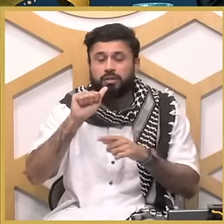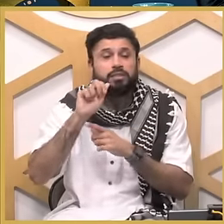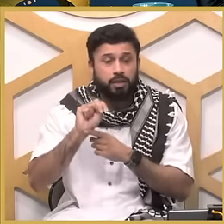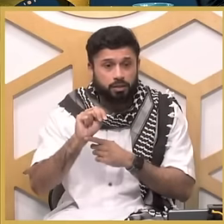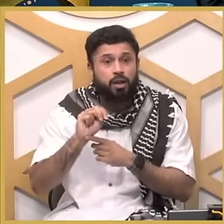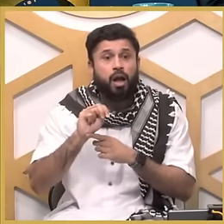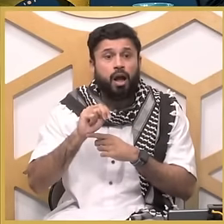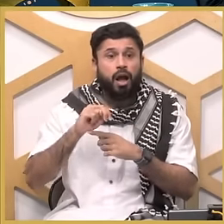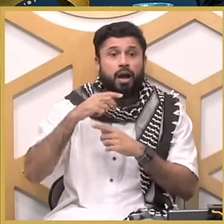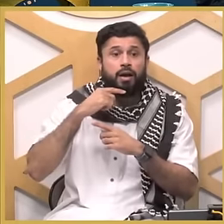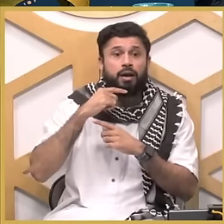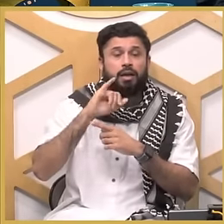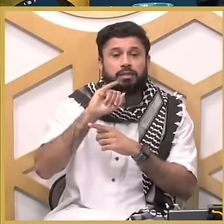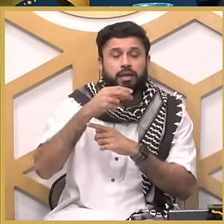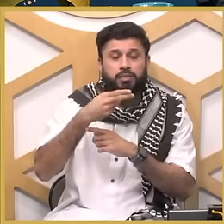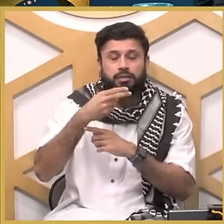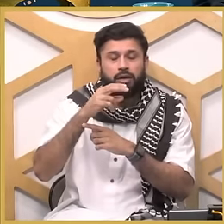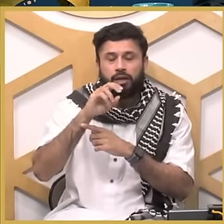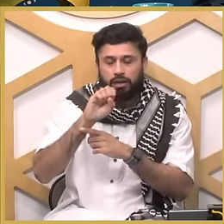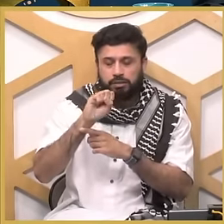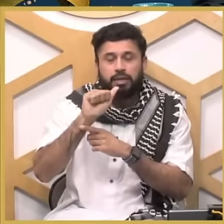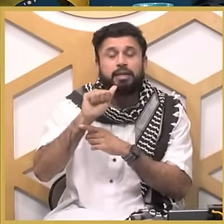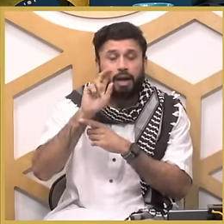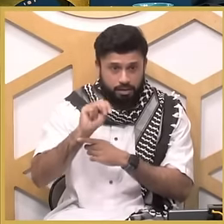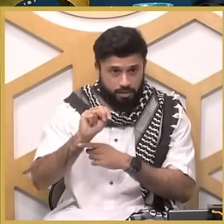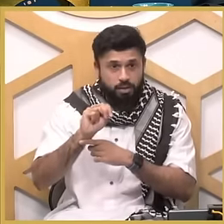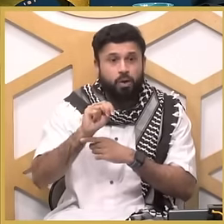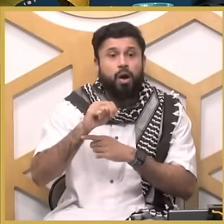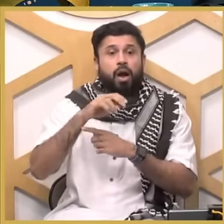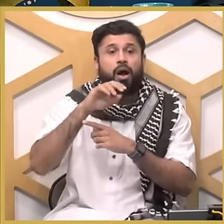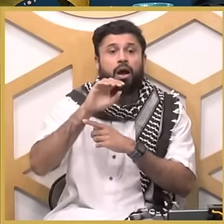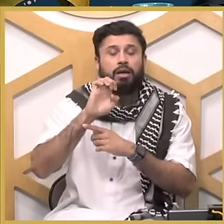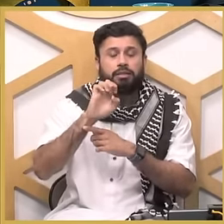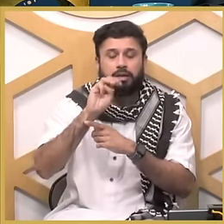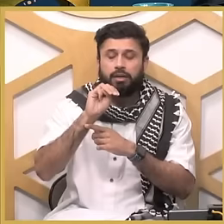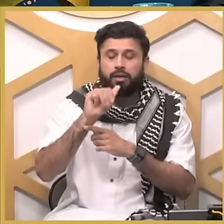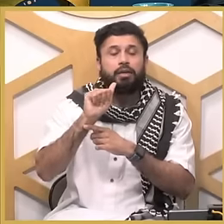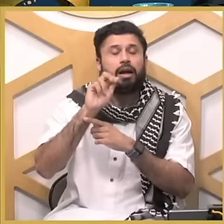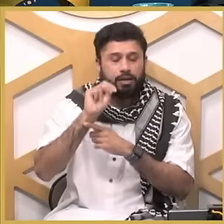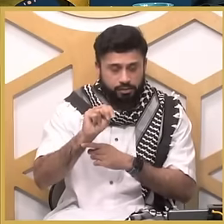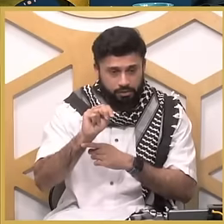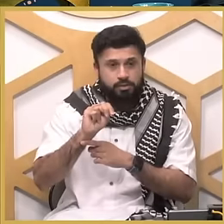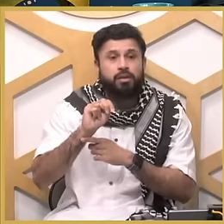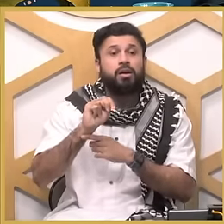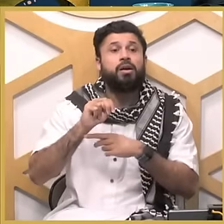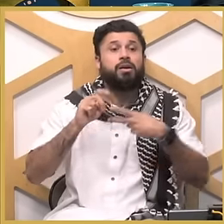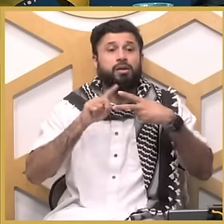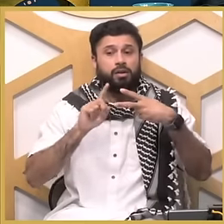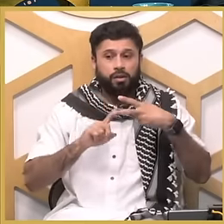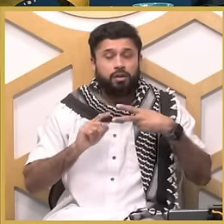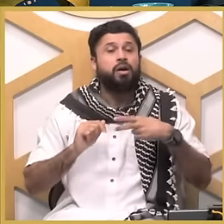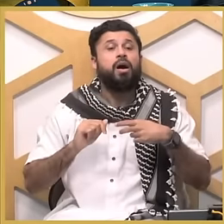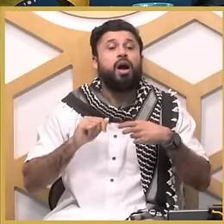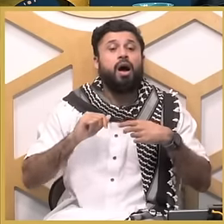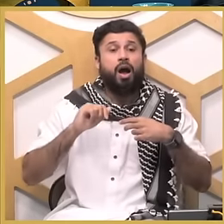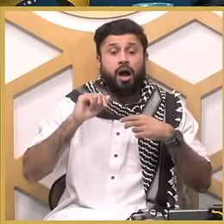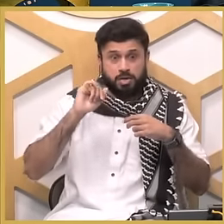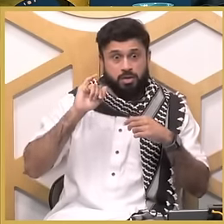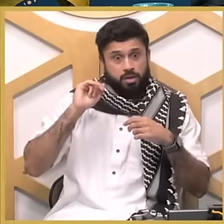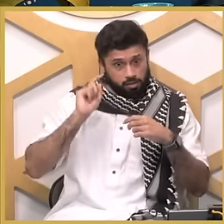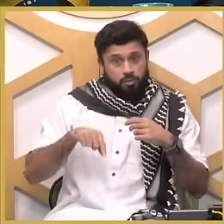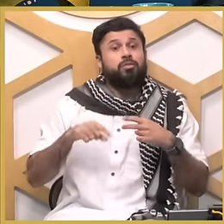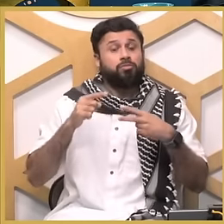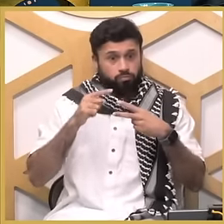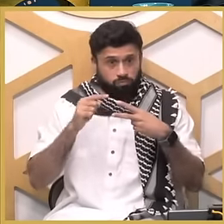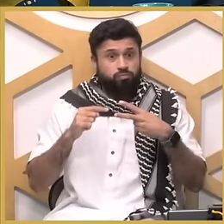قال, these sins, what they do to you, فَإِنَّهَا تُضْعِفُ سَيْرَ الْقَلْبِ إِلَى اللَّهِ وَالدَّارِ الْآخِرَةِ. It will weaken